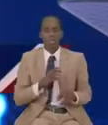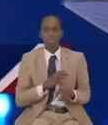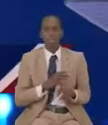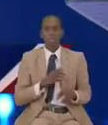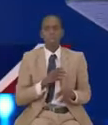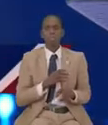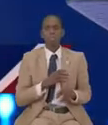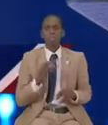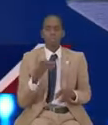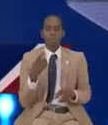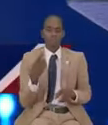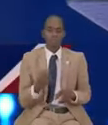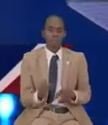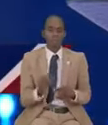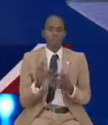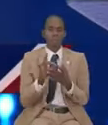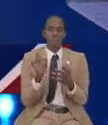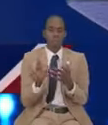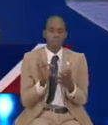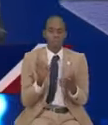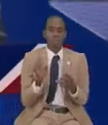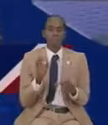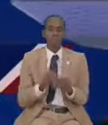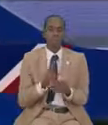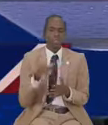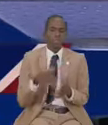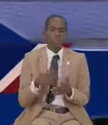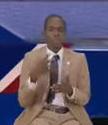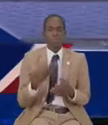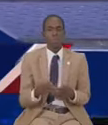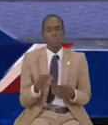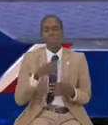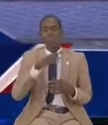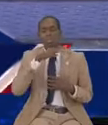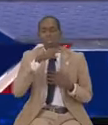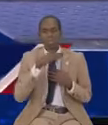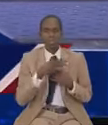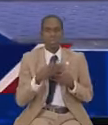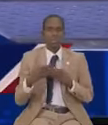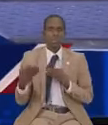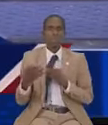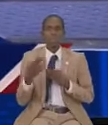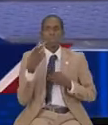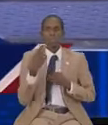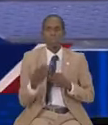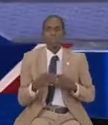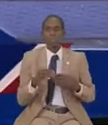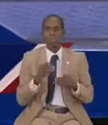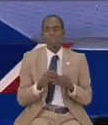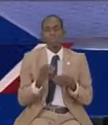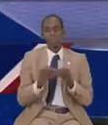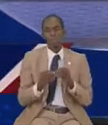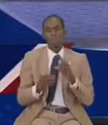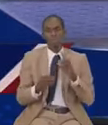choisies au sein de la pollution ceci est divisé en trois sections